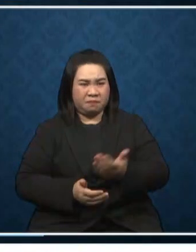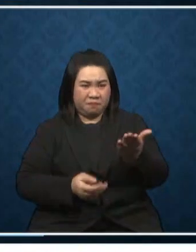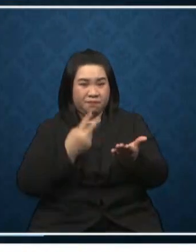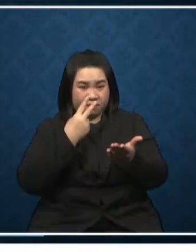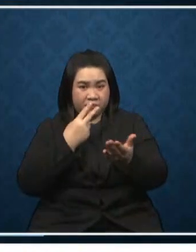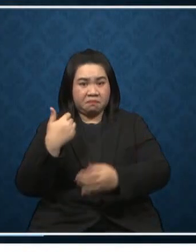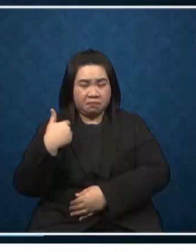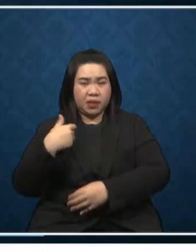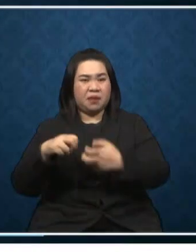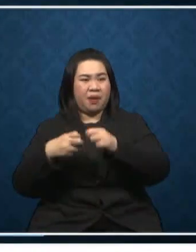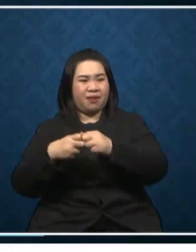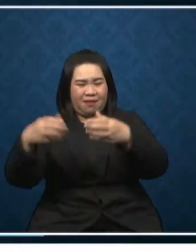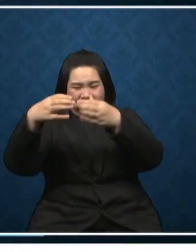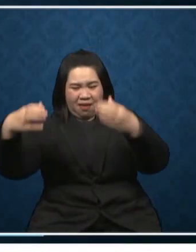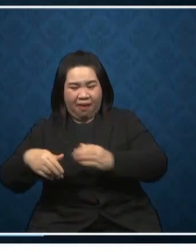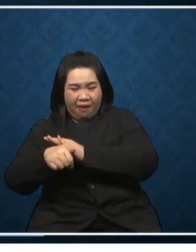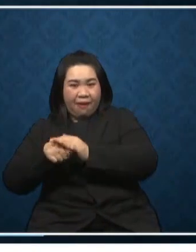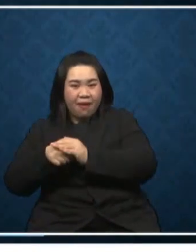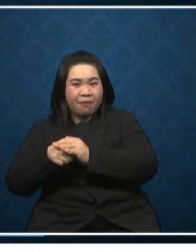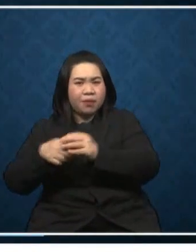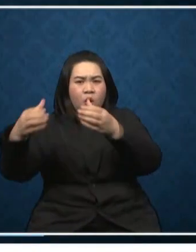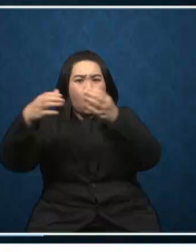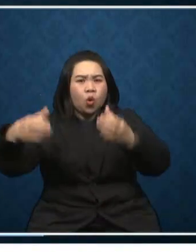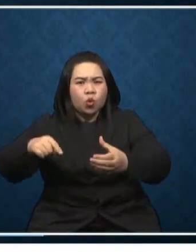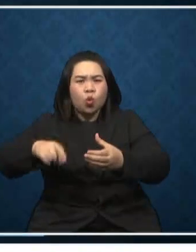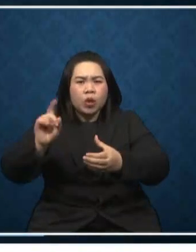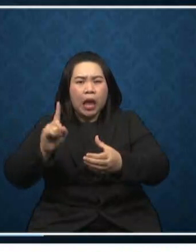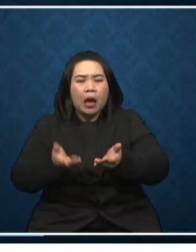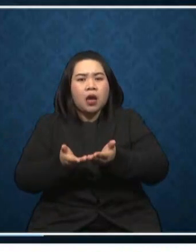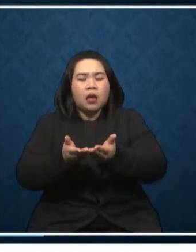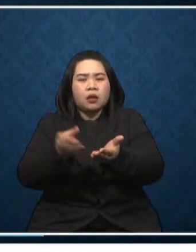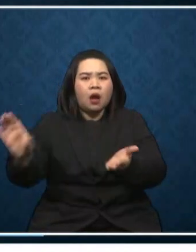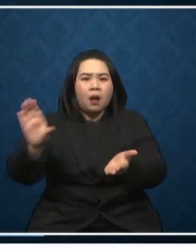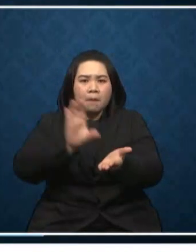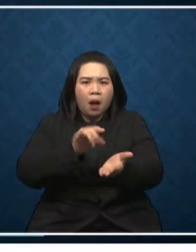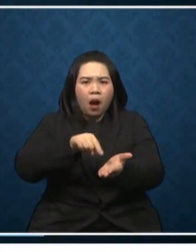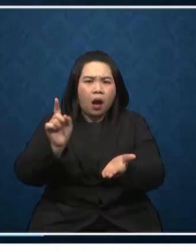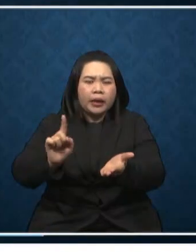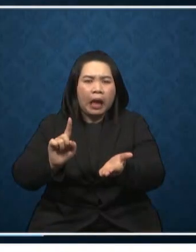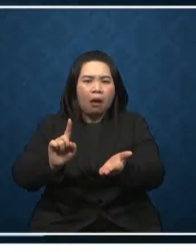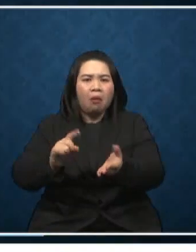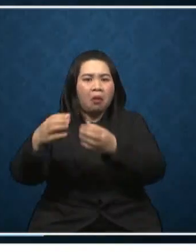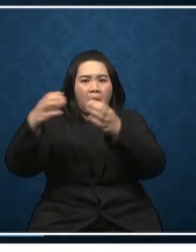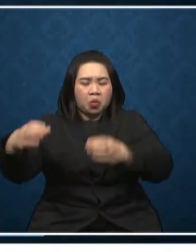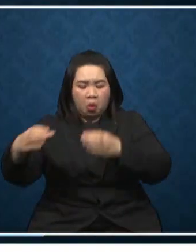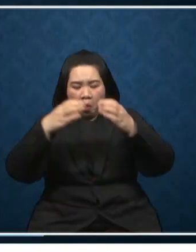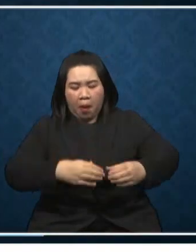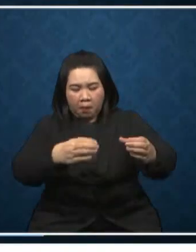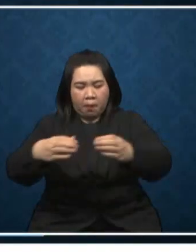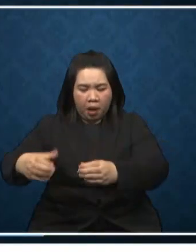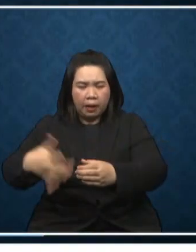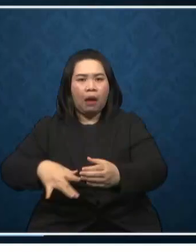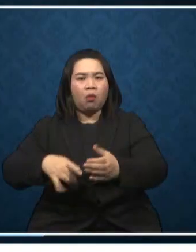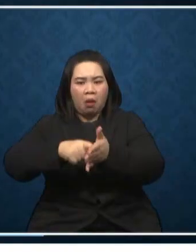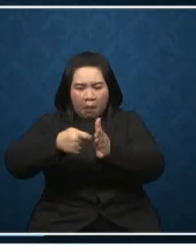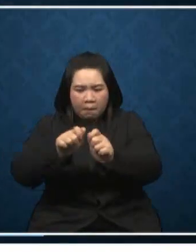ลัรบ shortsตsedมาทั้เหือ ถามรขายเปิดได้กสุขกรเป็คนเปิดแล้็เจอ